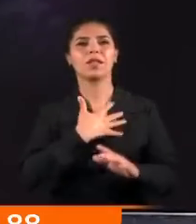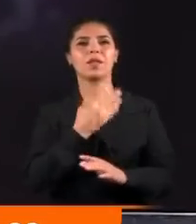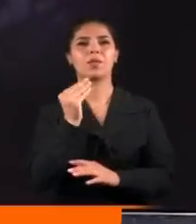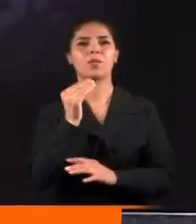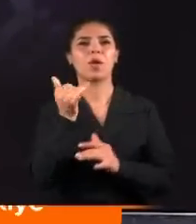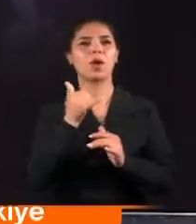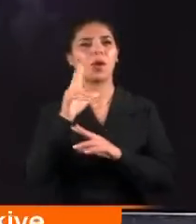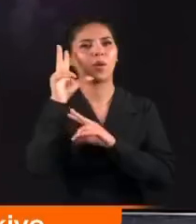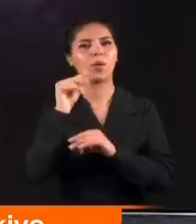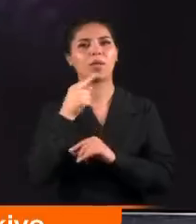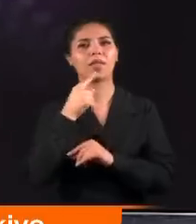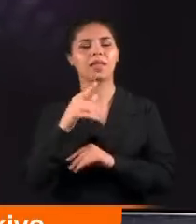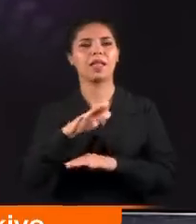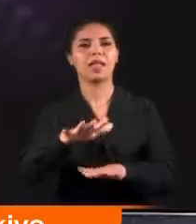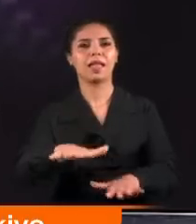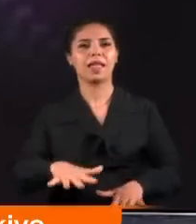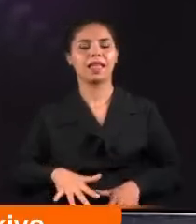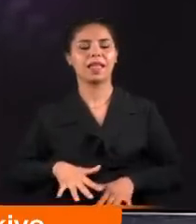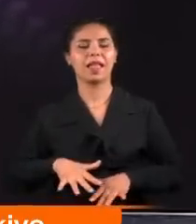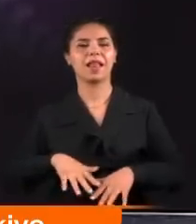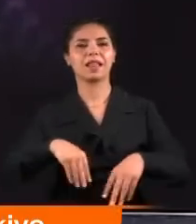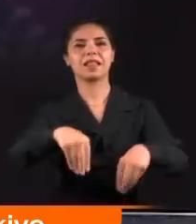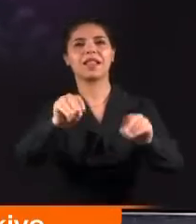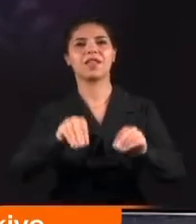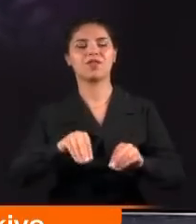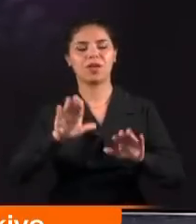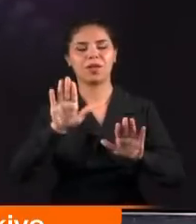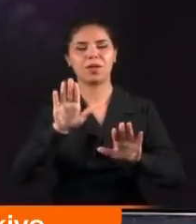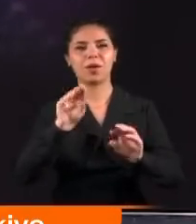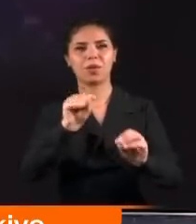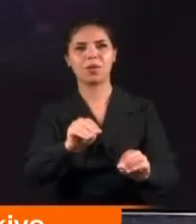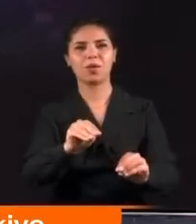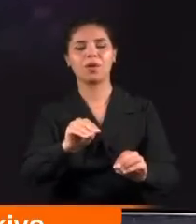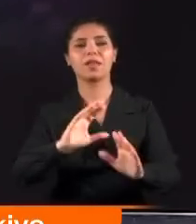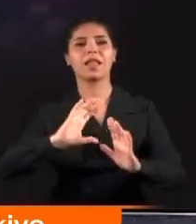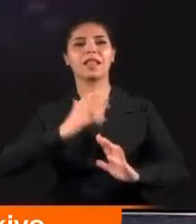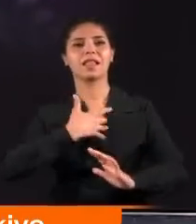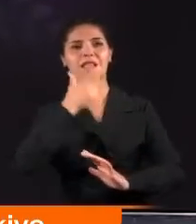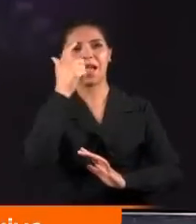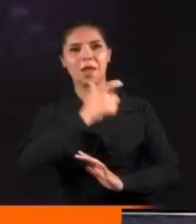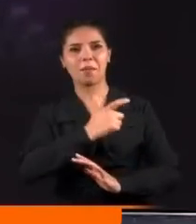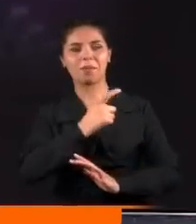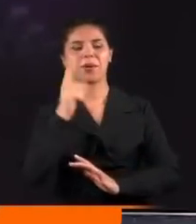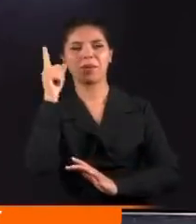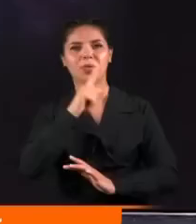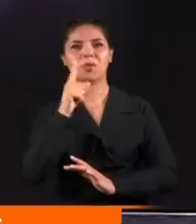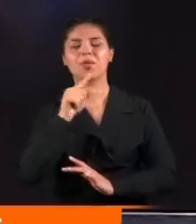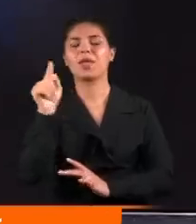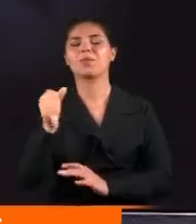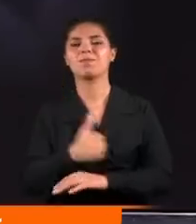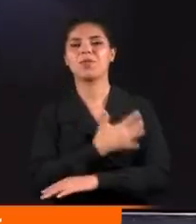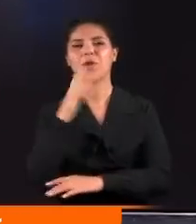daha rahat uyusun diye yere seccade serdi. İş yeri sahibinin davranışı karşısında duygulanan turist esnafı alnından